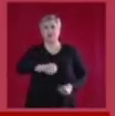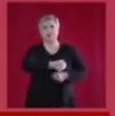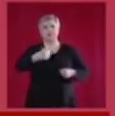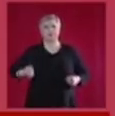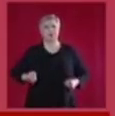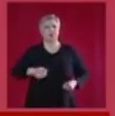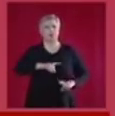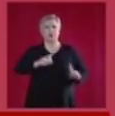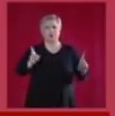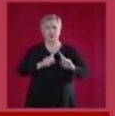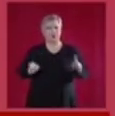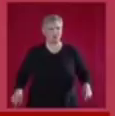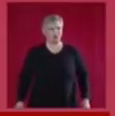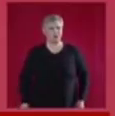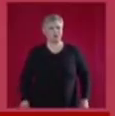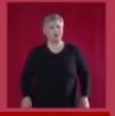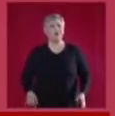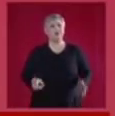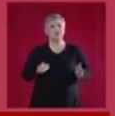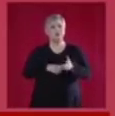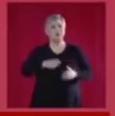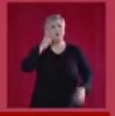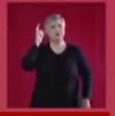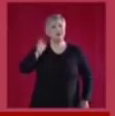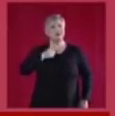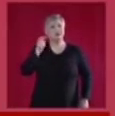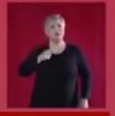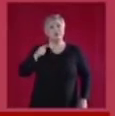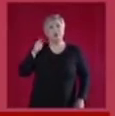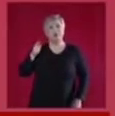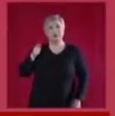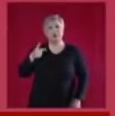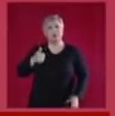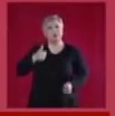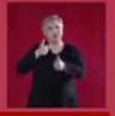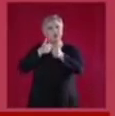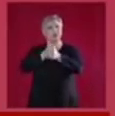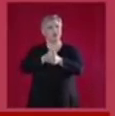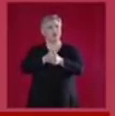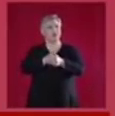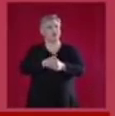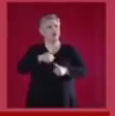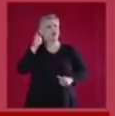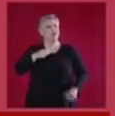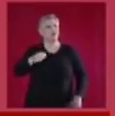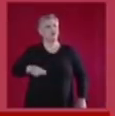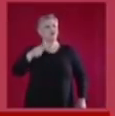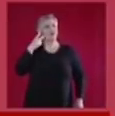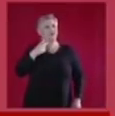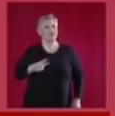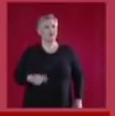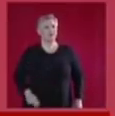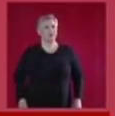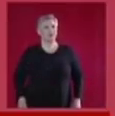στιγμή δίπλα σε αυτό και εξαιτίας αυτού έχει αναδυθεί ένα σκιάχτρο πολύ πιο ακό απειλητικό από